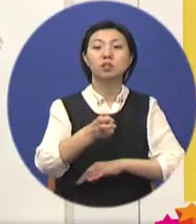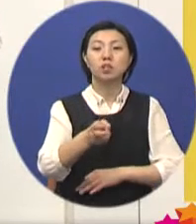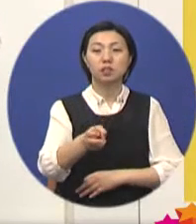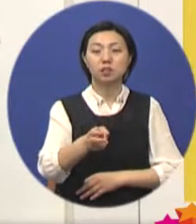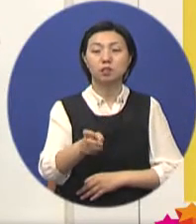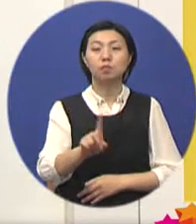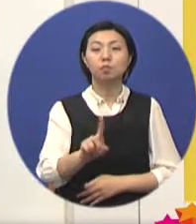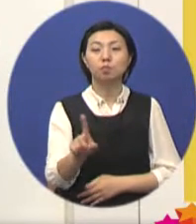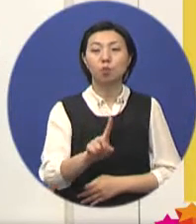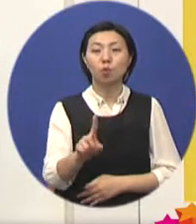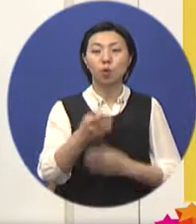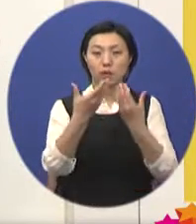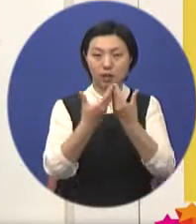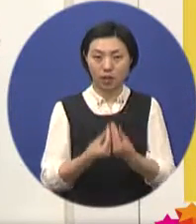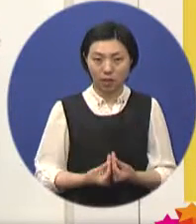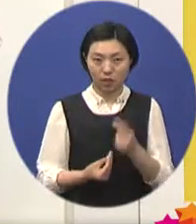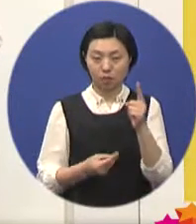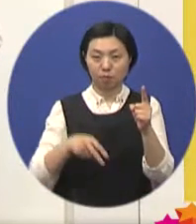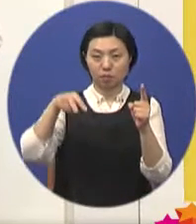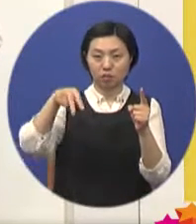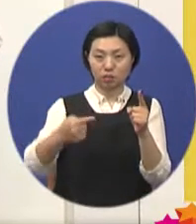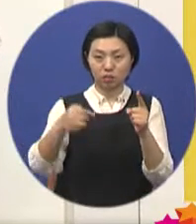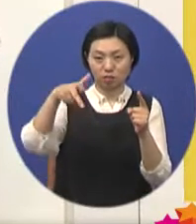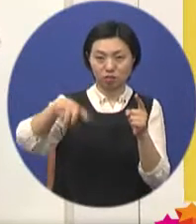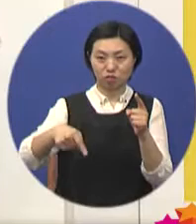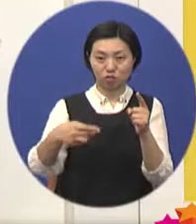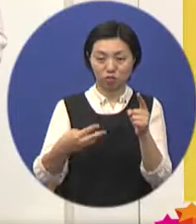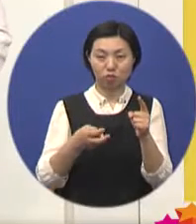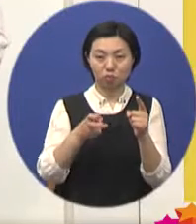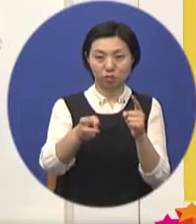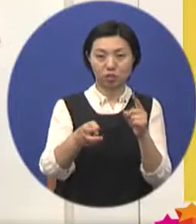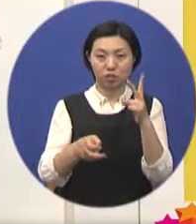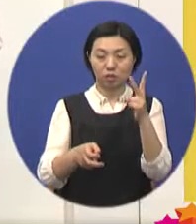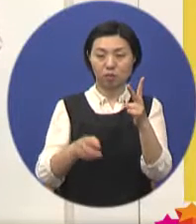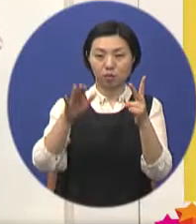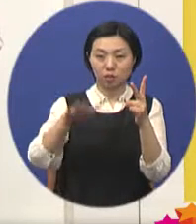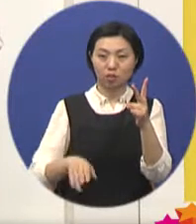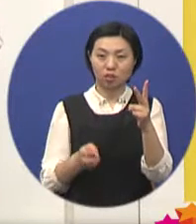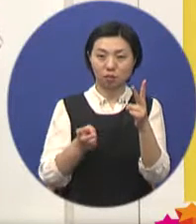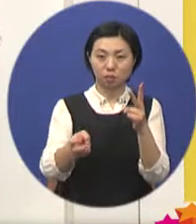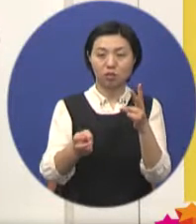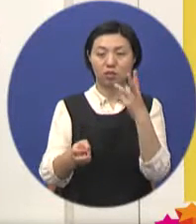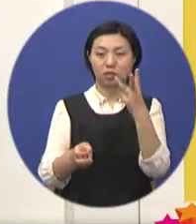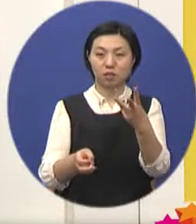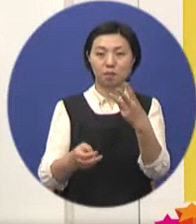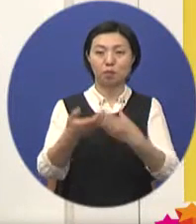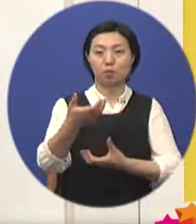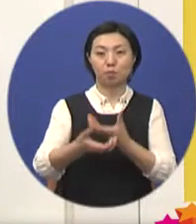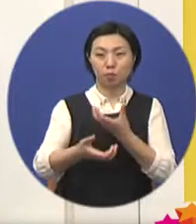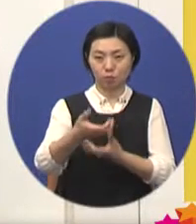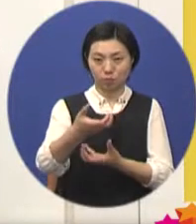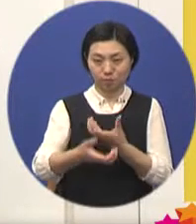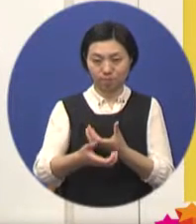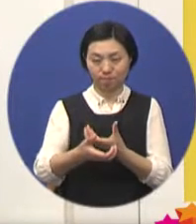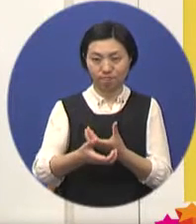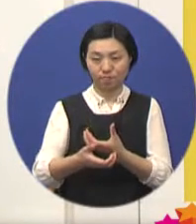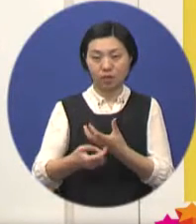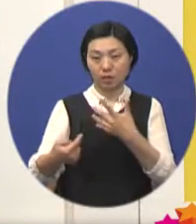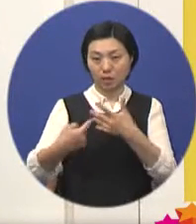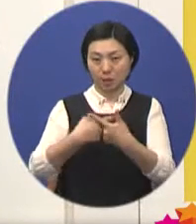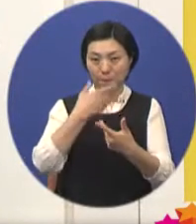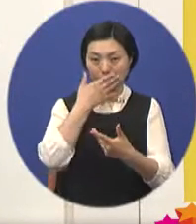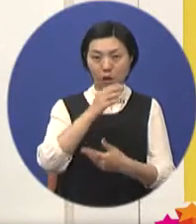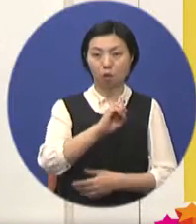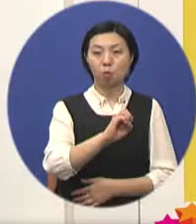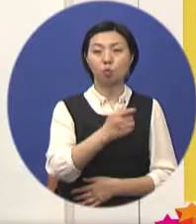보기를 드릴까요? 네. 1번 스쿨버스, 2번 저상버스, 3번 고속버스. 정답을 아신 분은 ARS